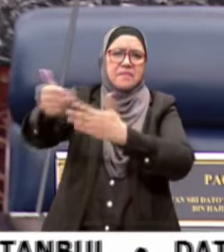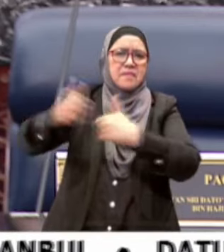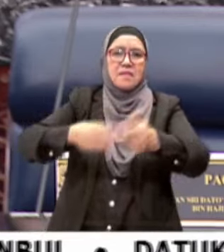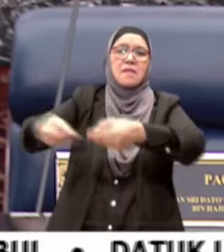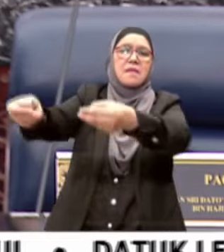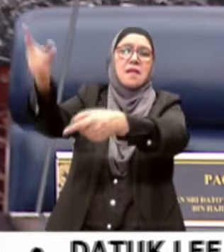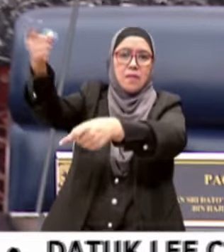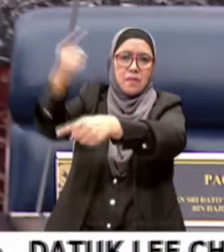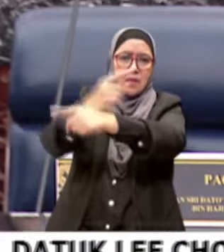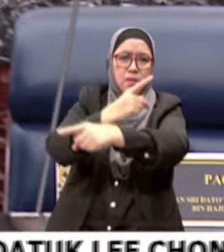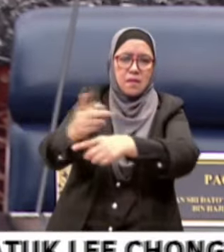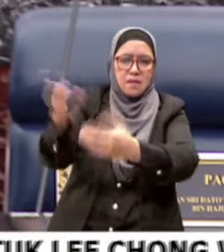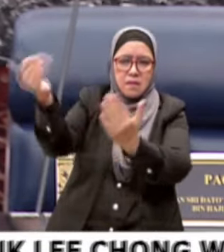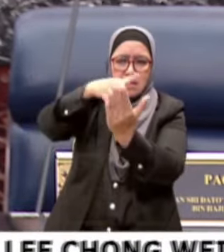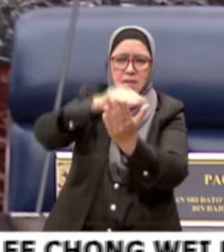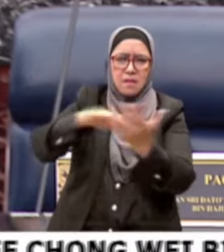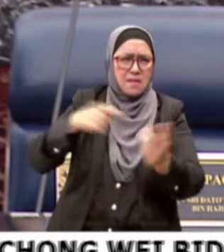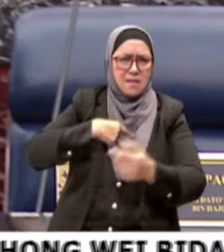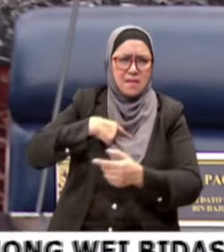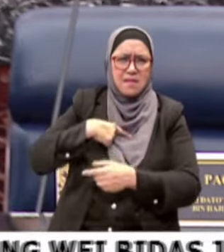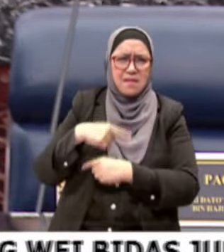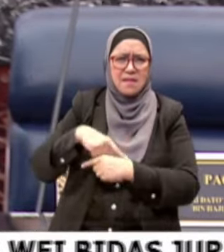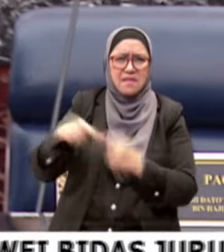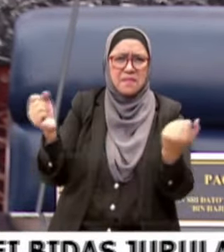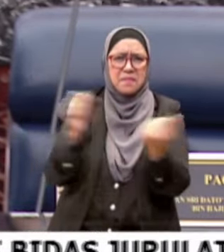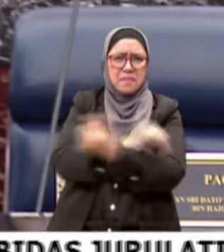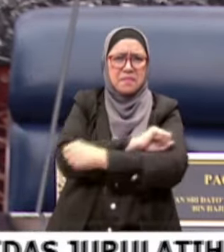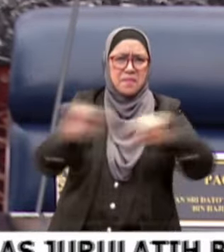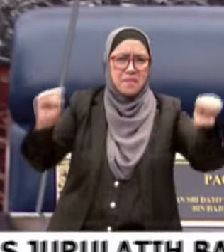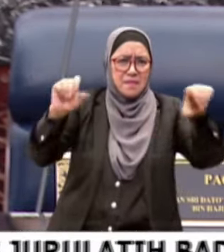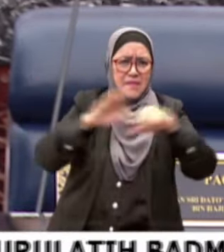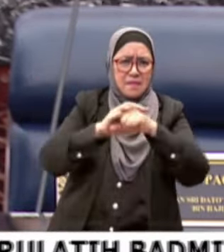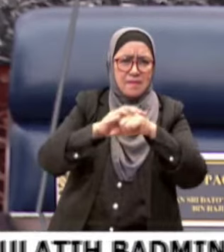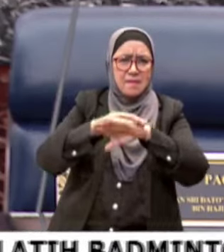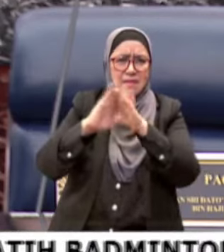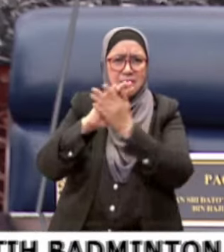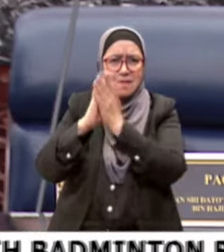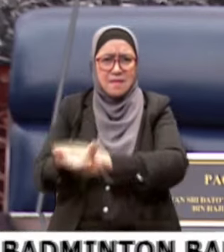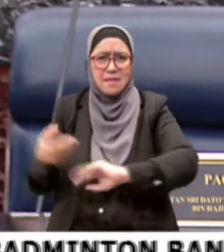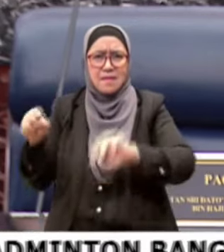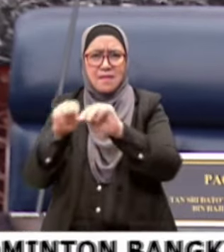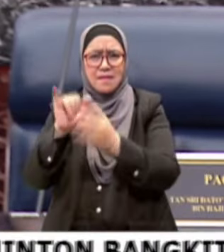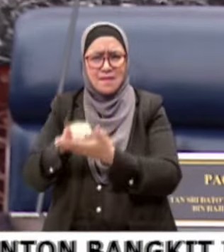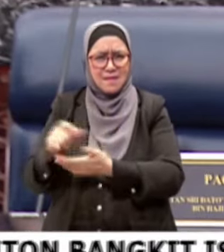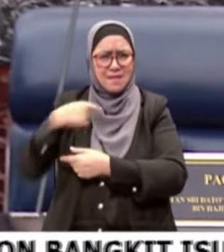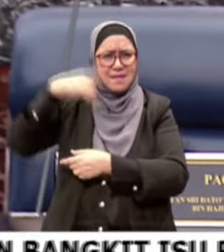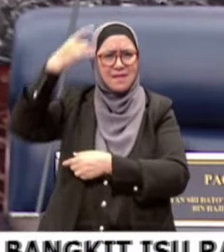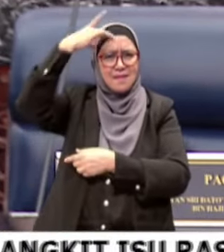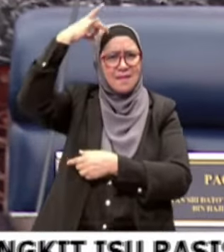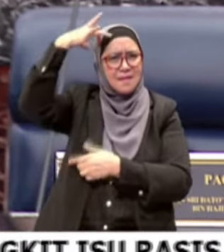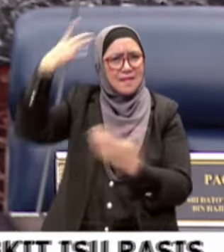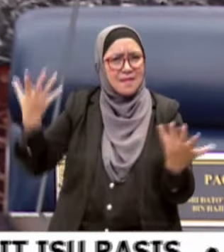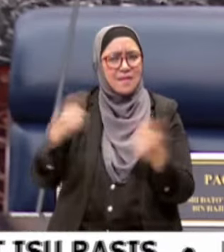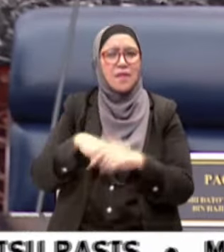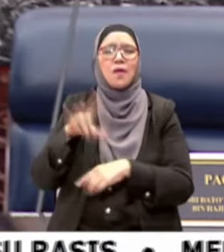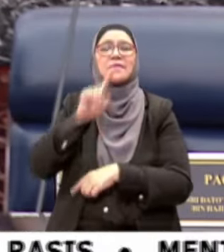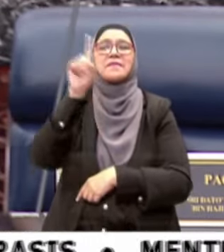karena dia tak mungkin menjadi begitu cuma saya tanyakan bila kita ada